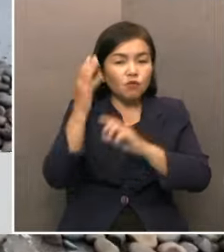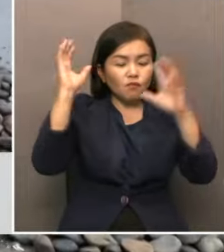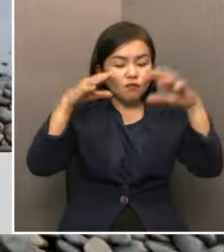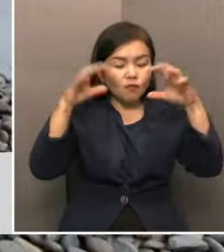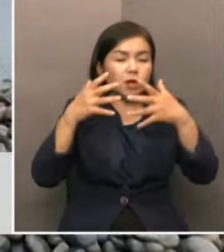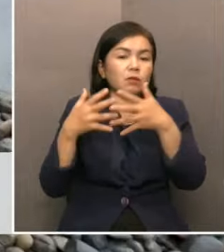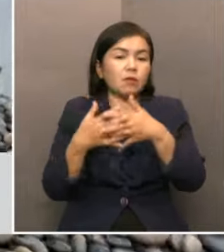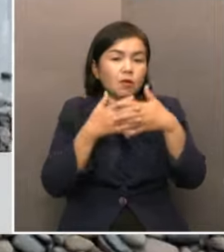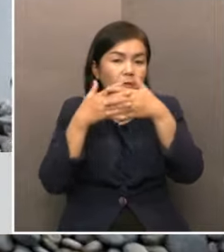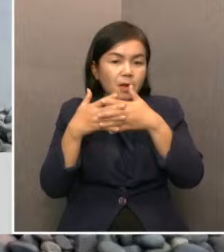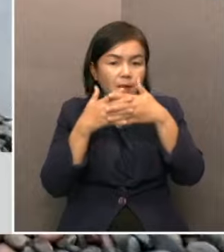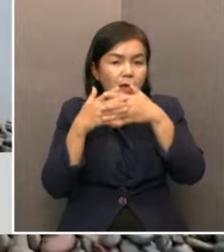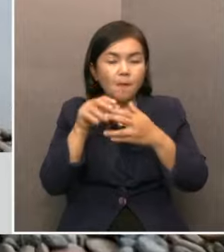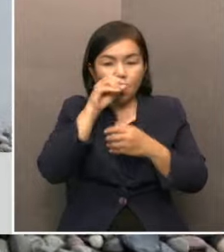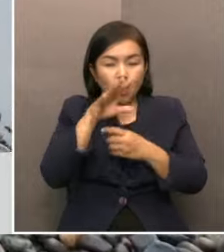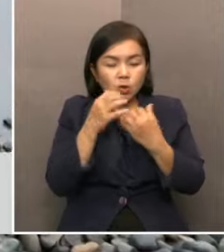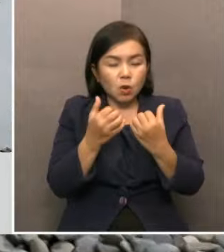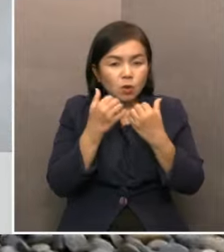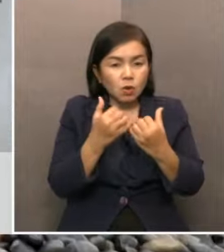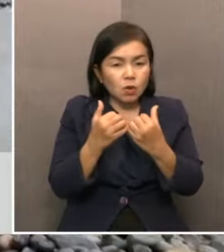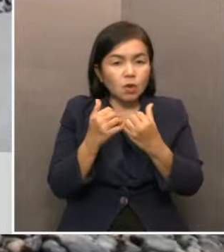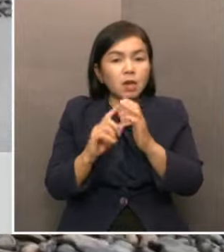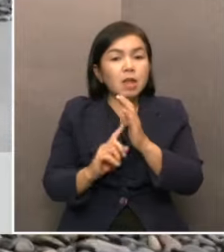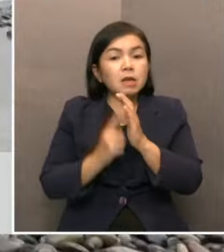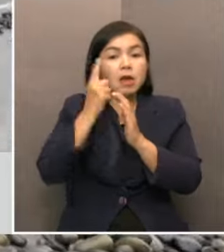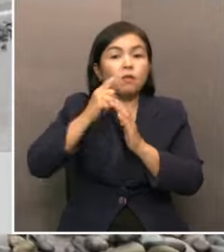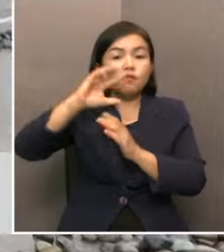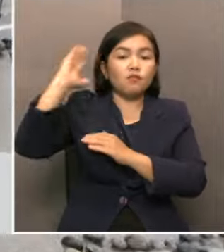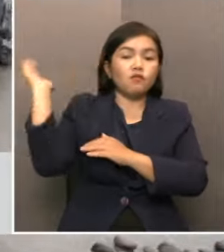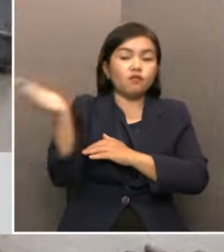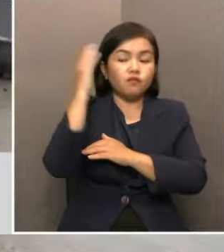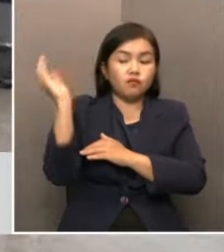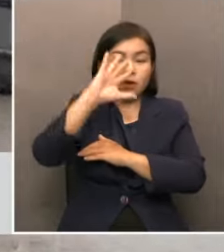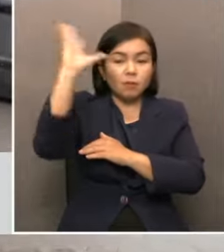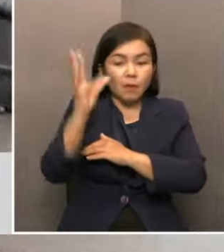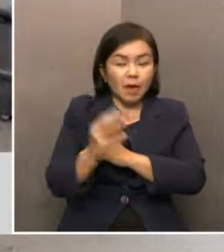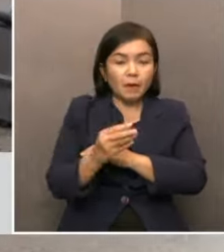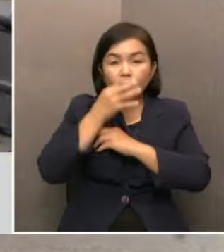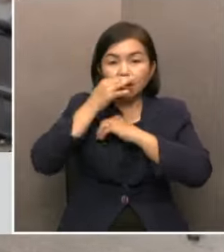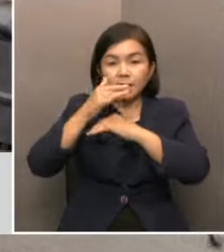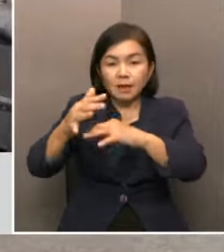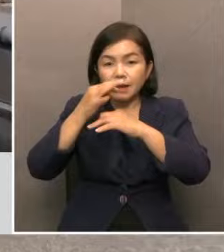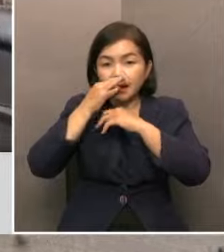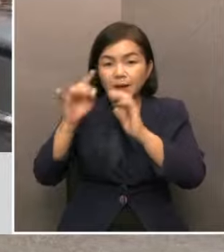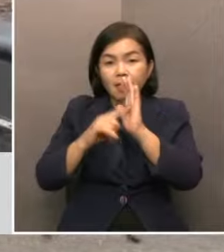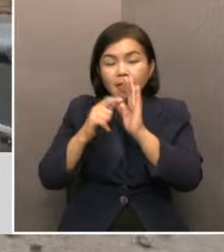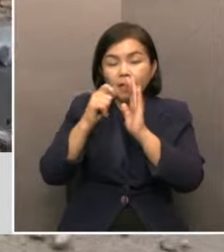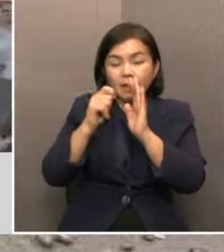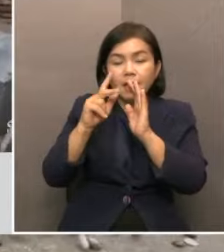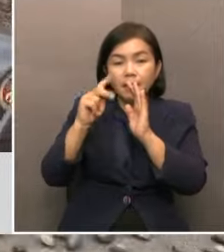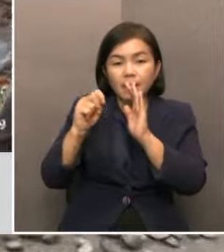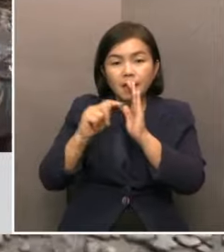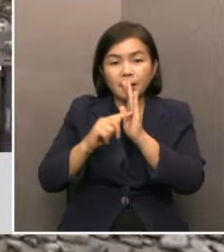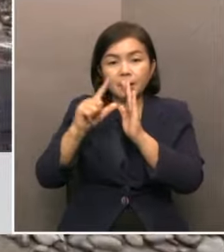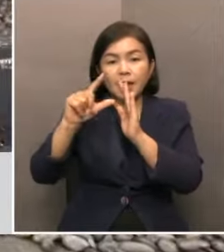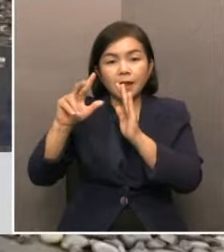สหรัฐระบุว่าตอนนี้ยังไม่เริ่มฤดูเฮอร์ริเคนในมหาสมุทรแอตแลนติกเพราะตามปกติจะเริ่มในวันที่ 1